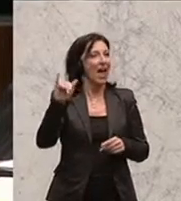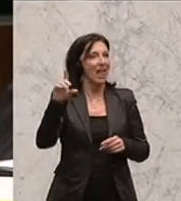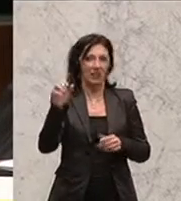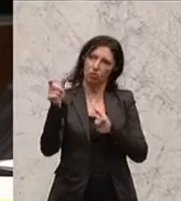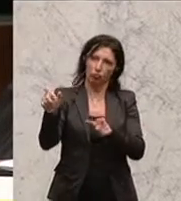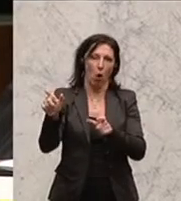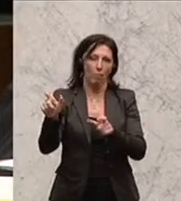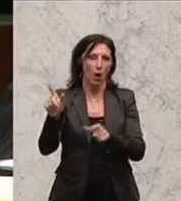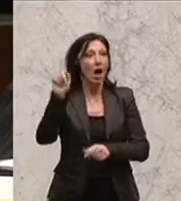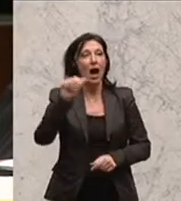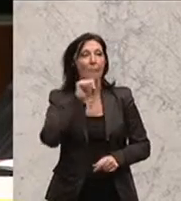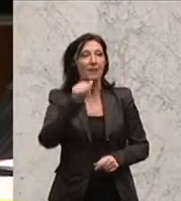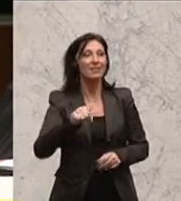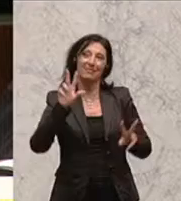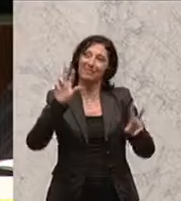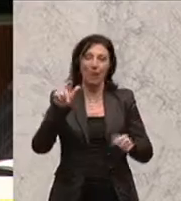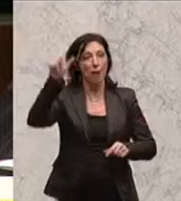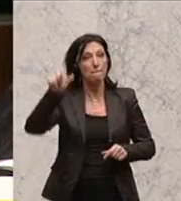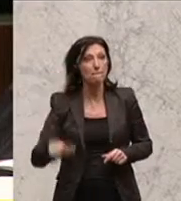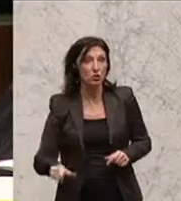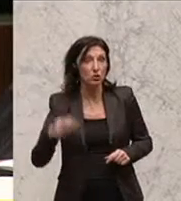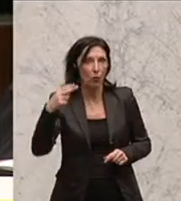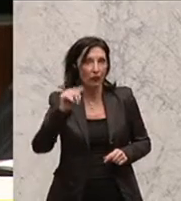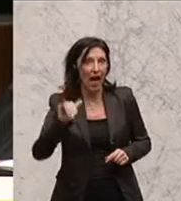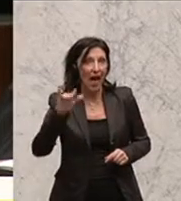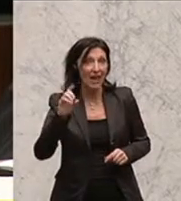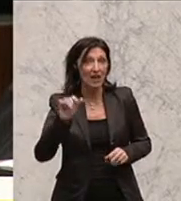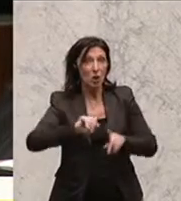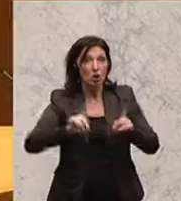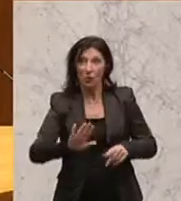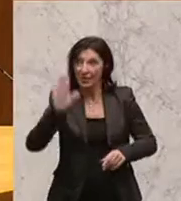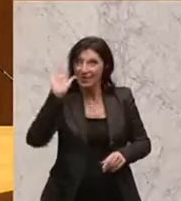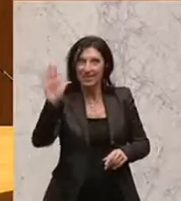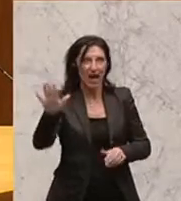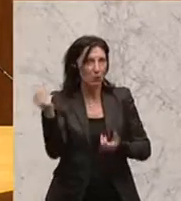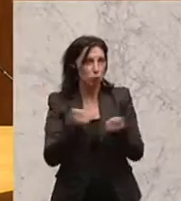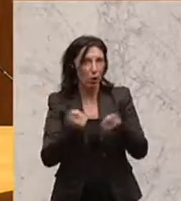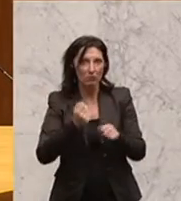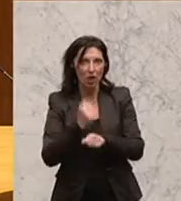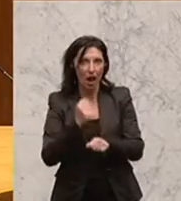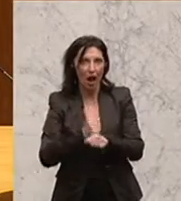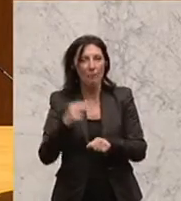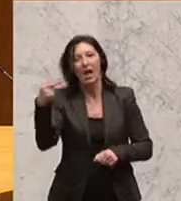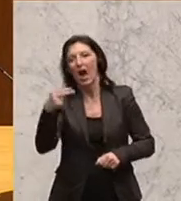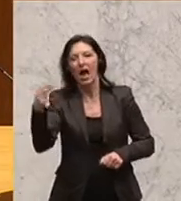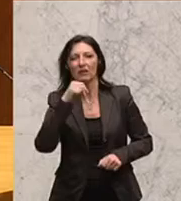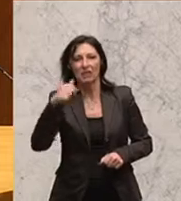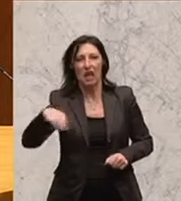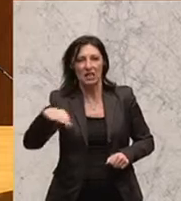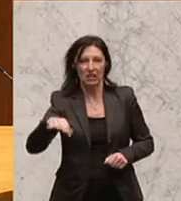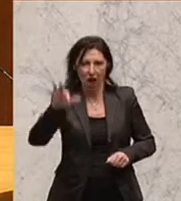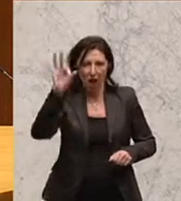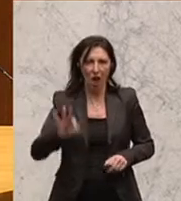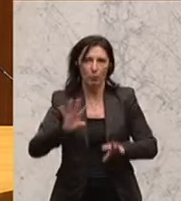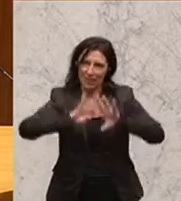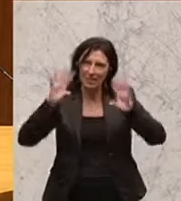um die Person Jörg Haider, es geht um das politische System Jörg Haider. Denn Haider ist ja kein Einzelfall, die FPÖ ist